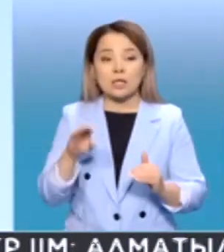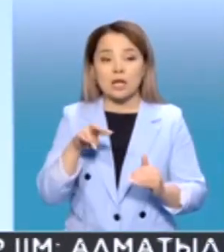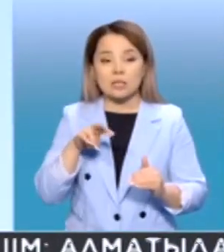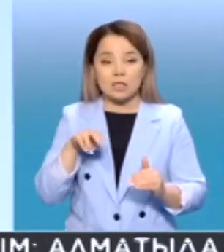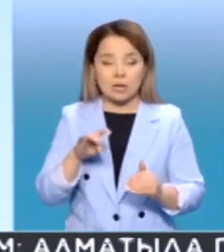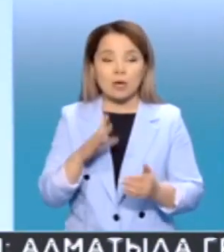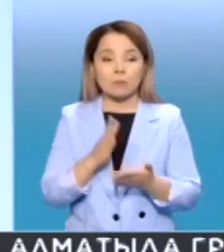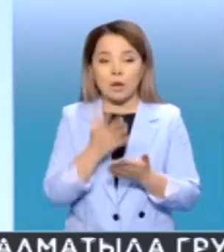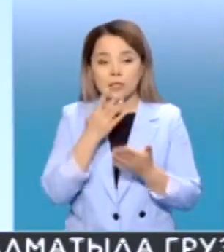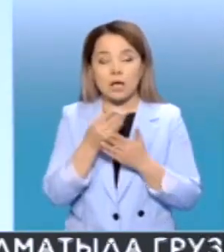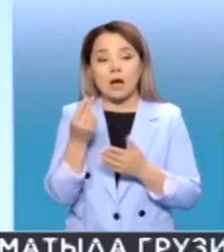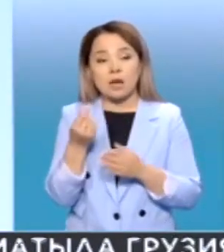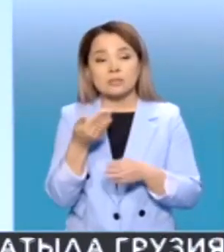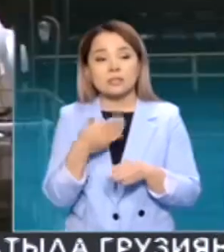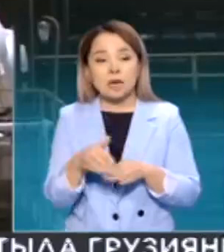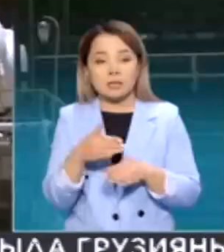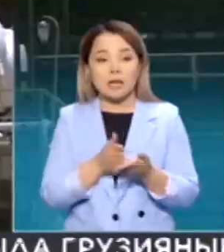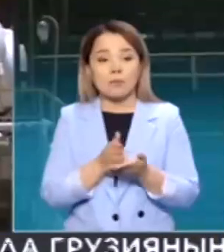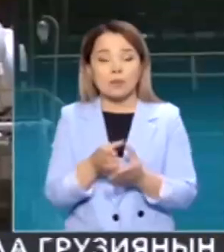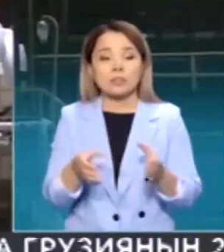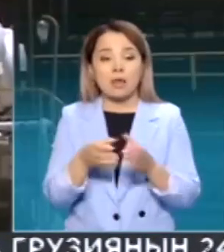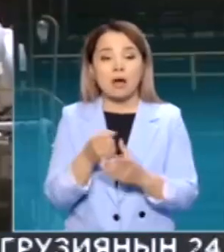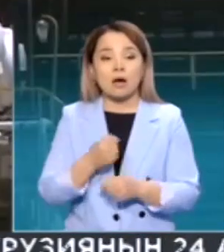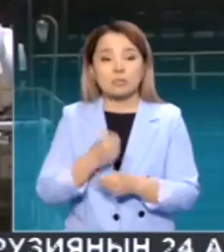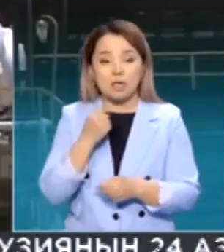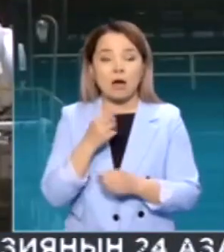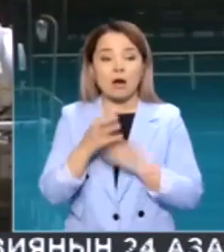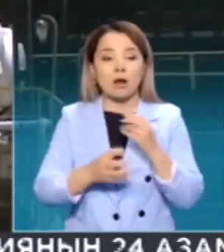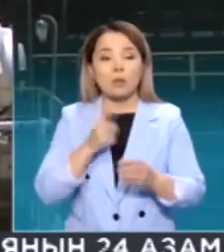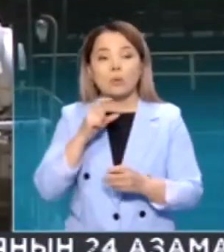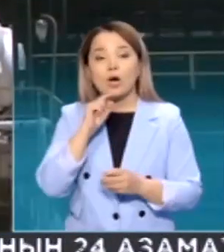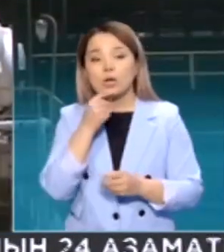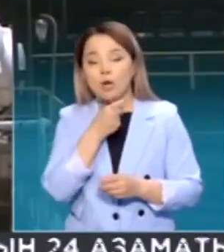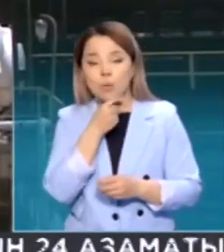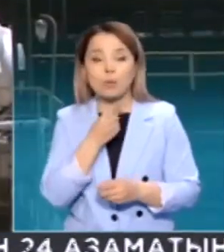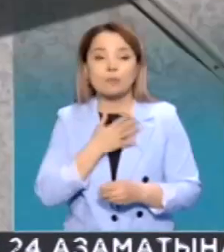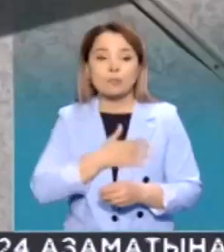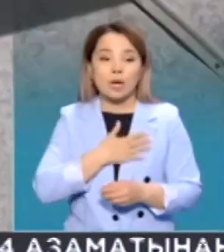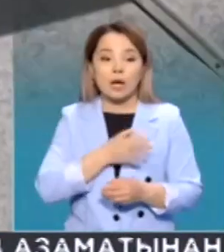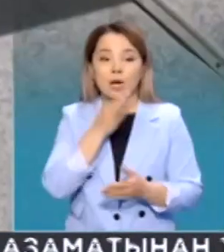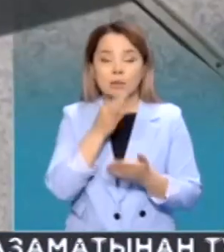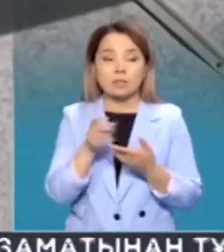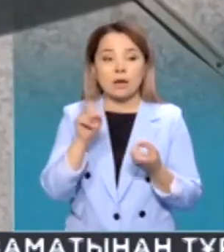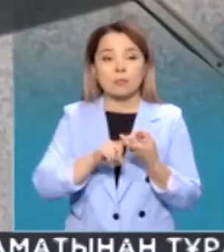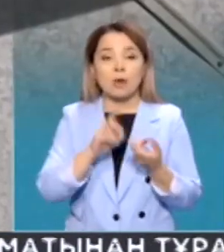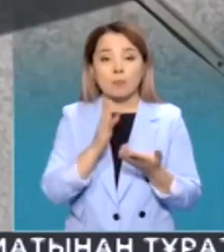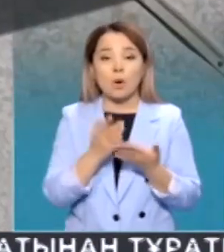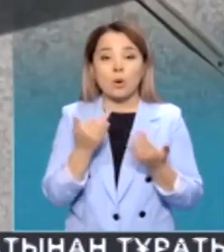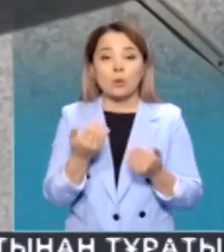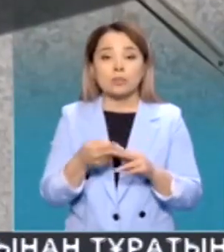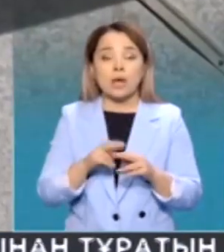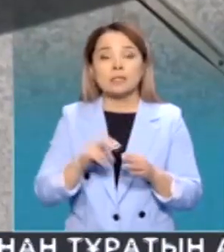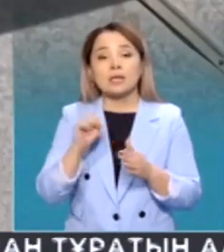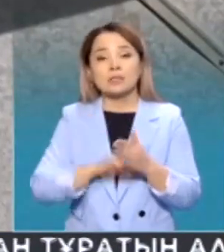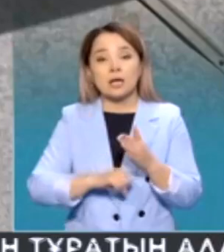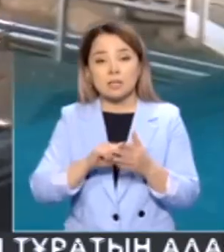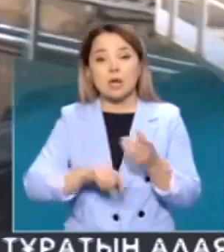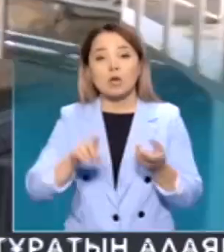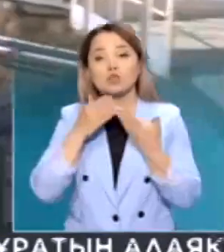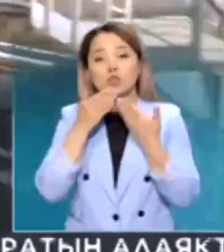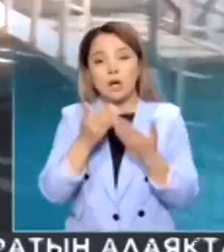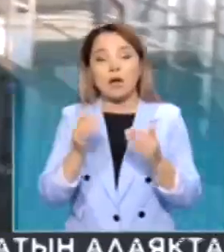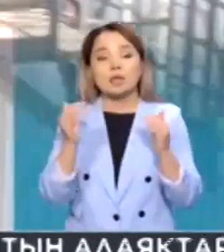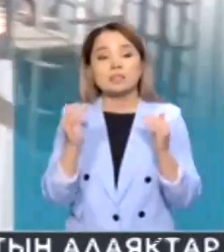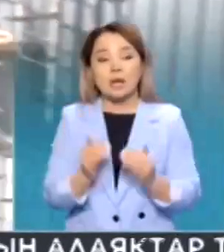мұны ақша несие саясатының қатаңдатылуымен және әлем экономикасының нашарлауымен байланыстырып отыр. Яғни осының салдарынан сұраныс азайған,